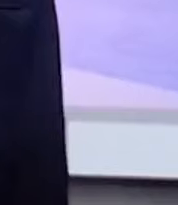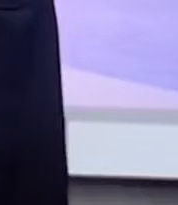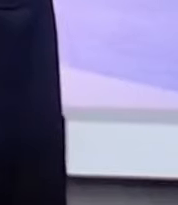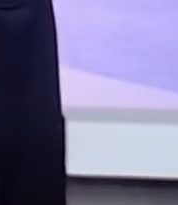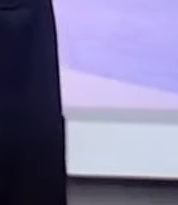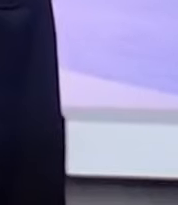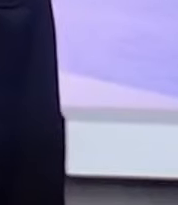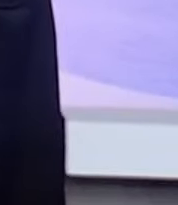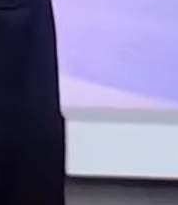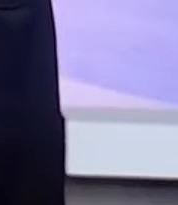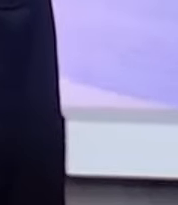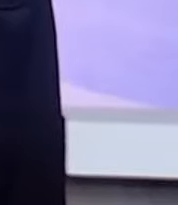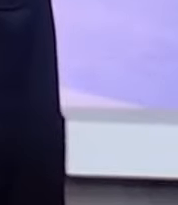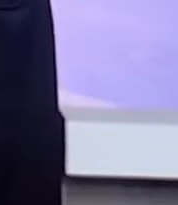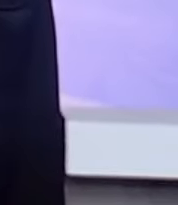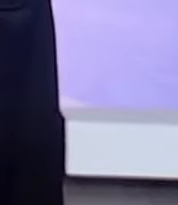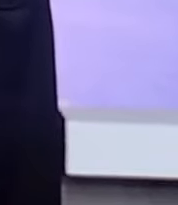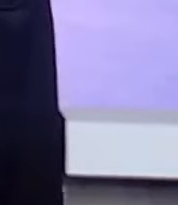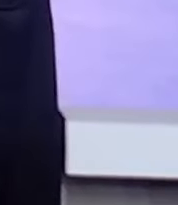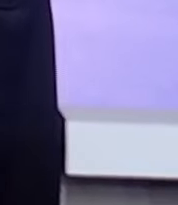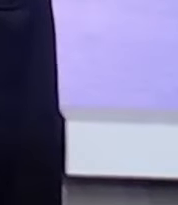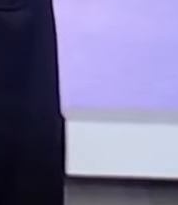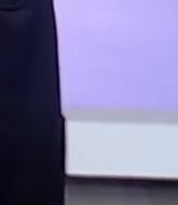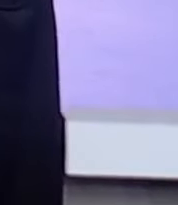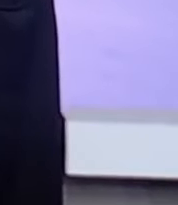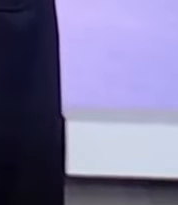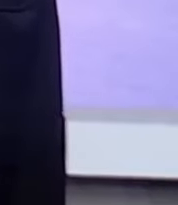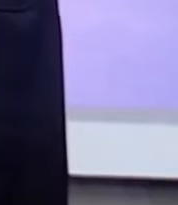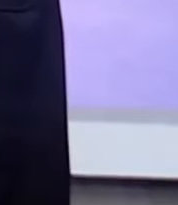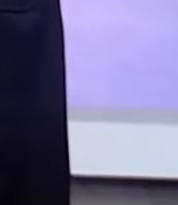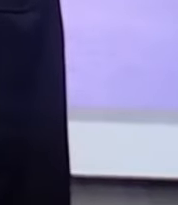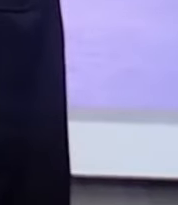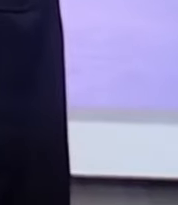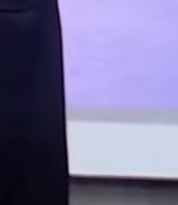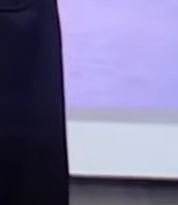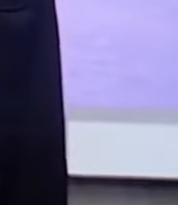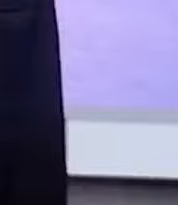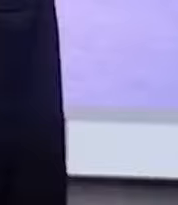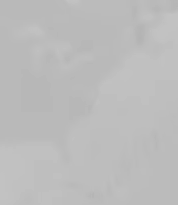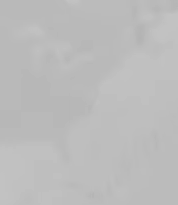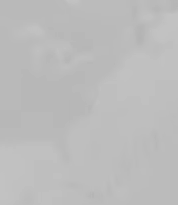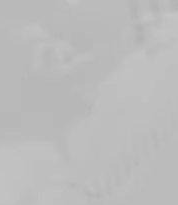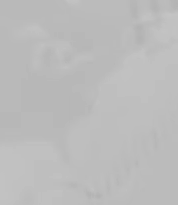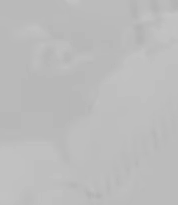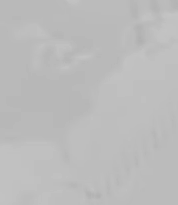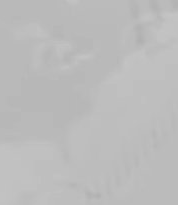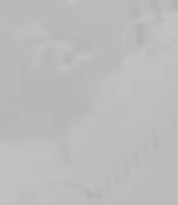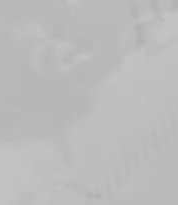samahan niyo kami sa GMA Pinoy TV at sa www.gmanews.tv.